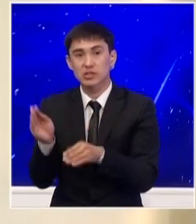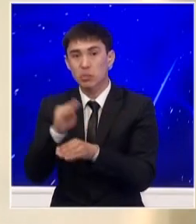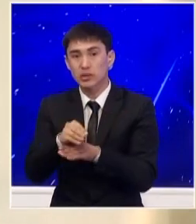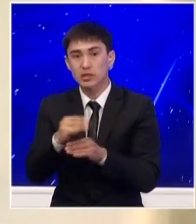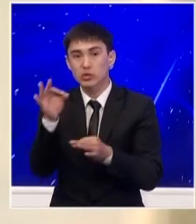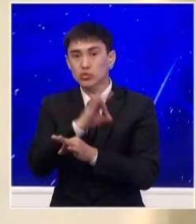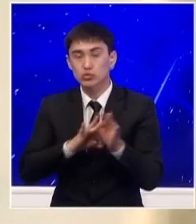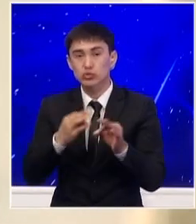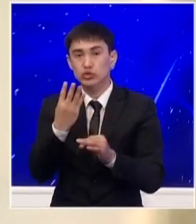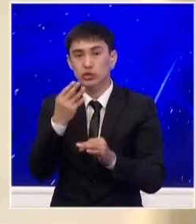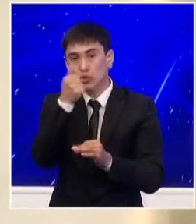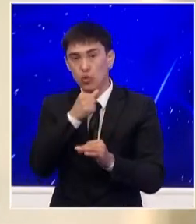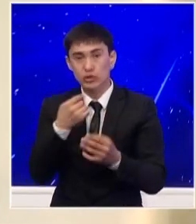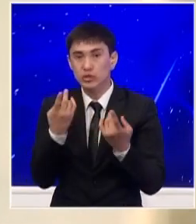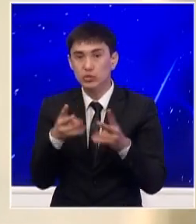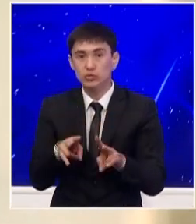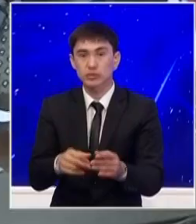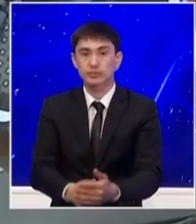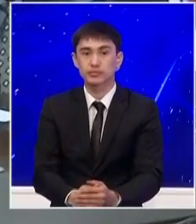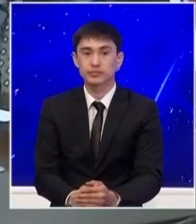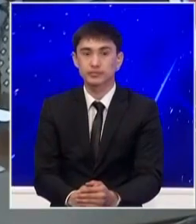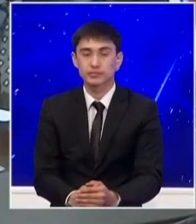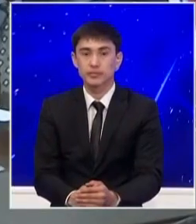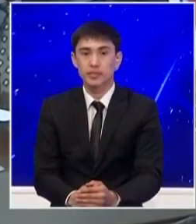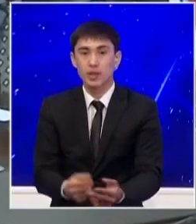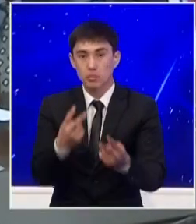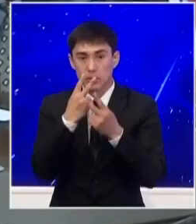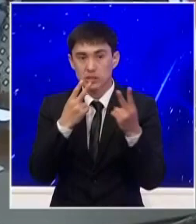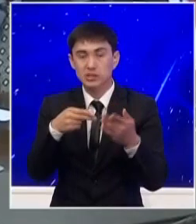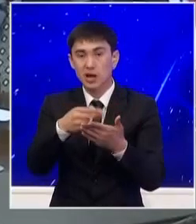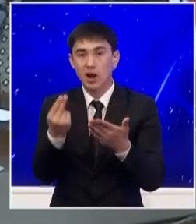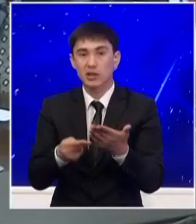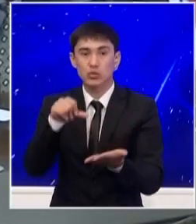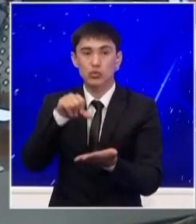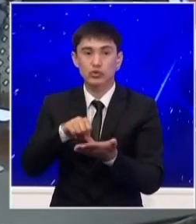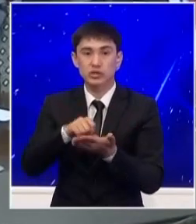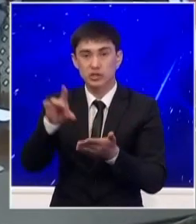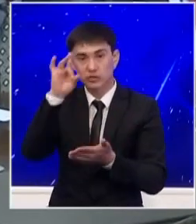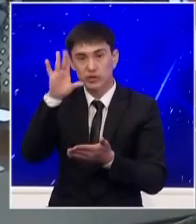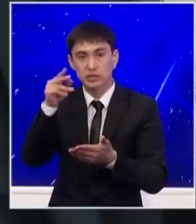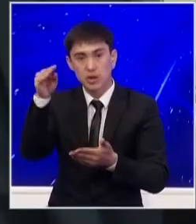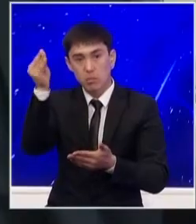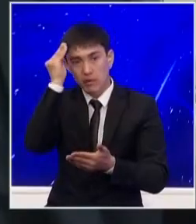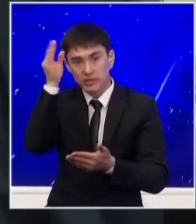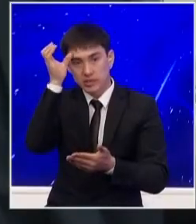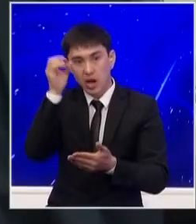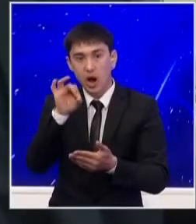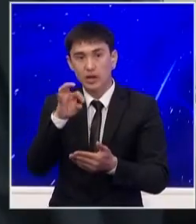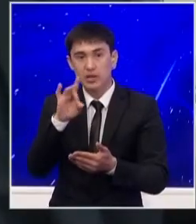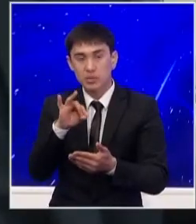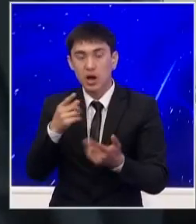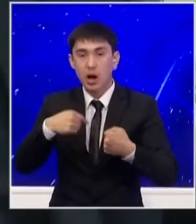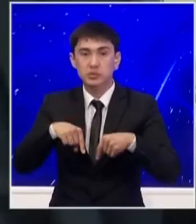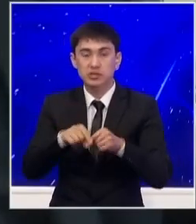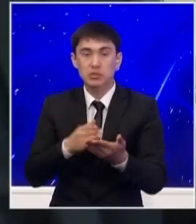дополнительных суток раз в 4 года не потребуется. В презентации календаря приняли участие известные профессоры и академики,